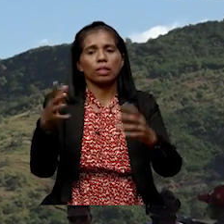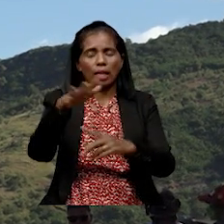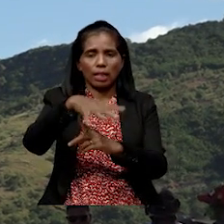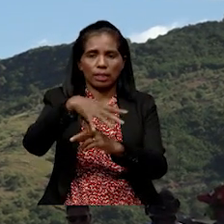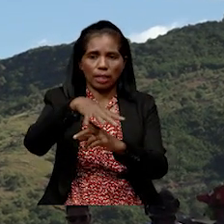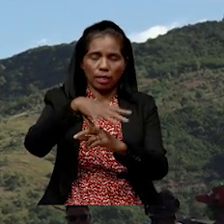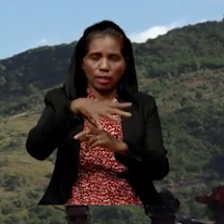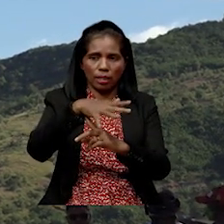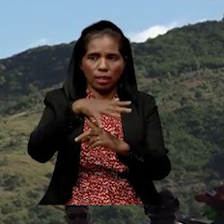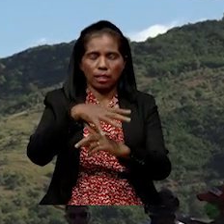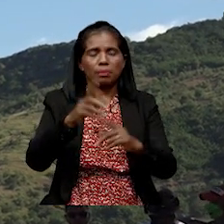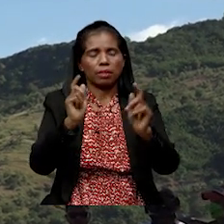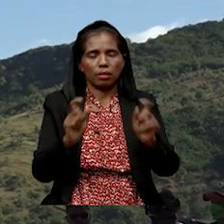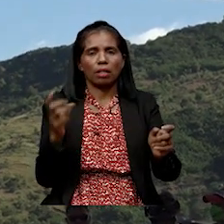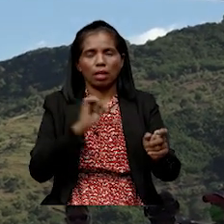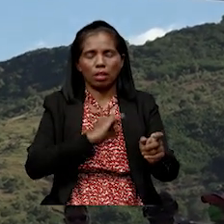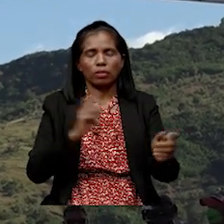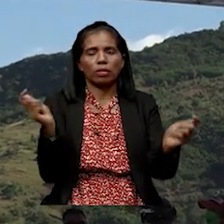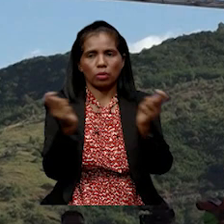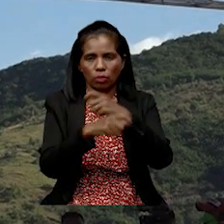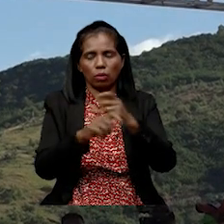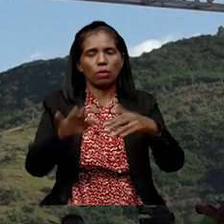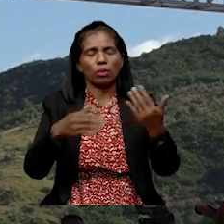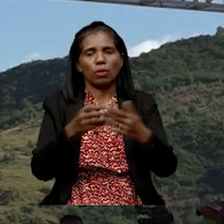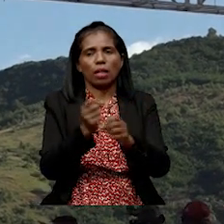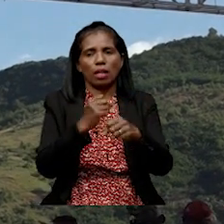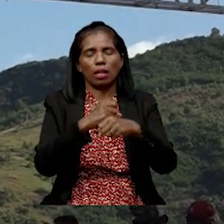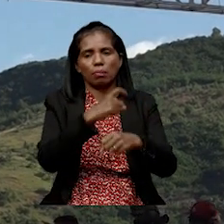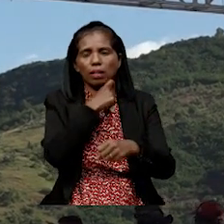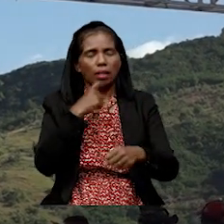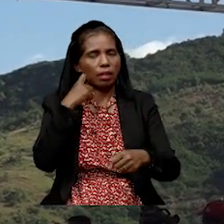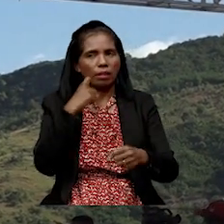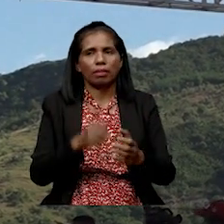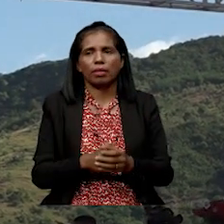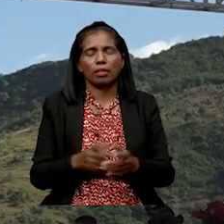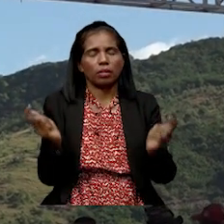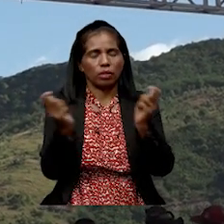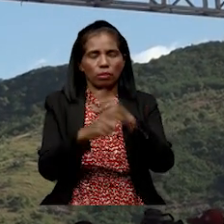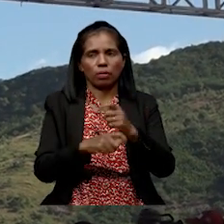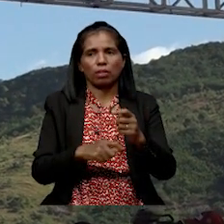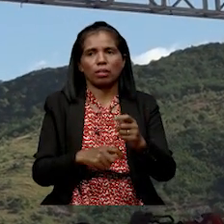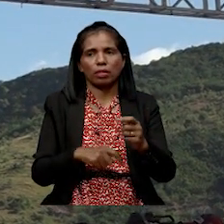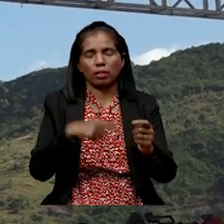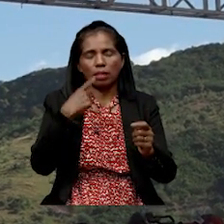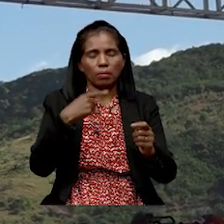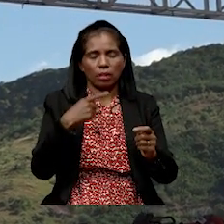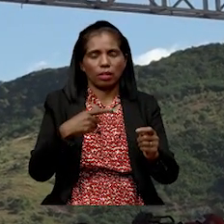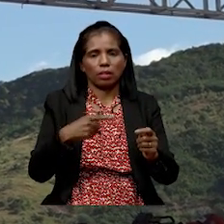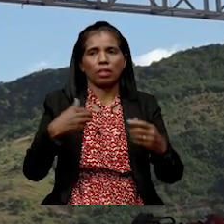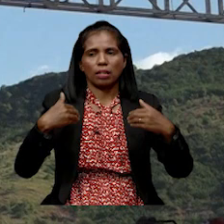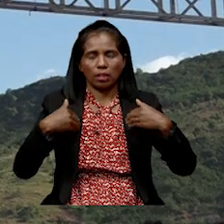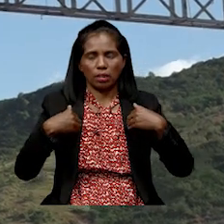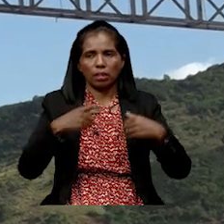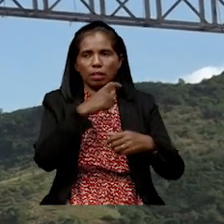ho au troka si ira lebe ia kalen mea kona. Dia lagi yang